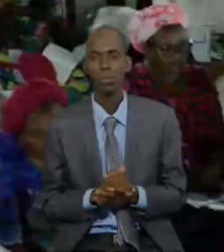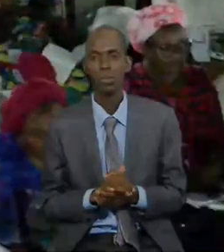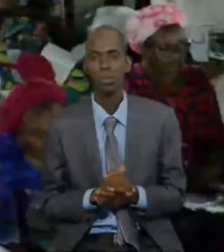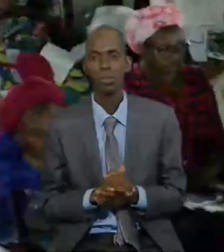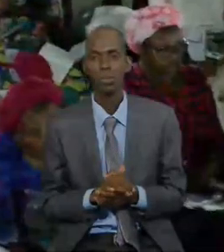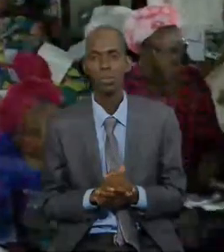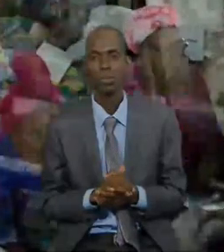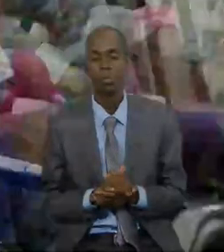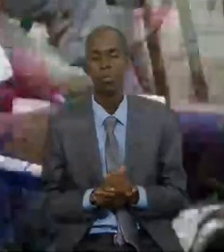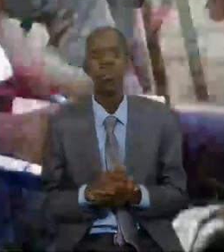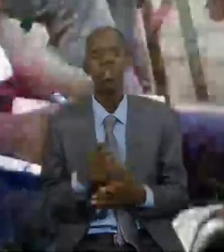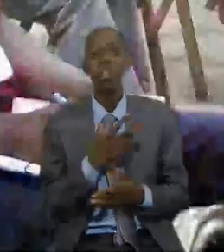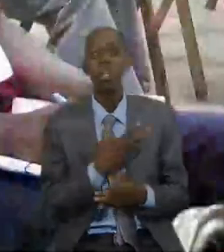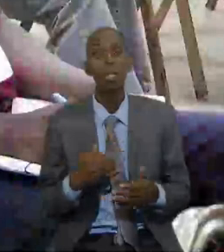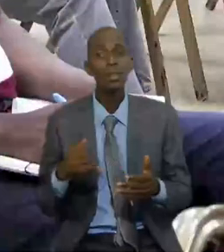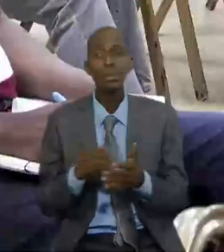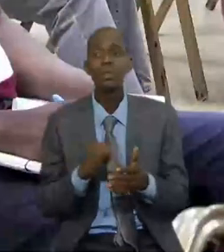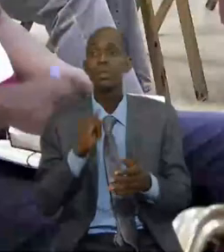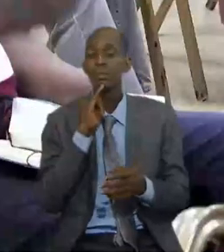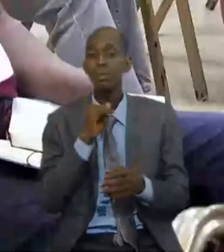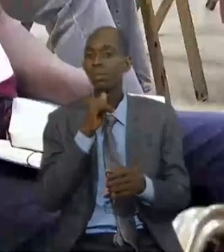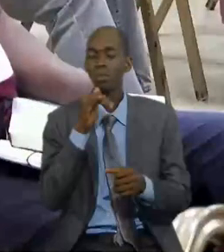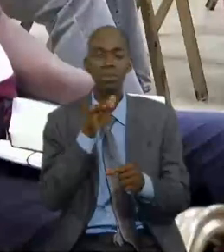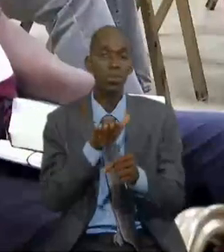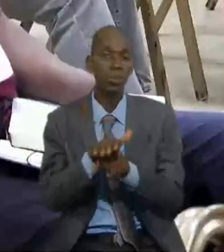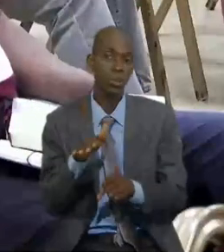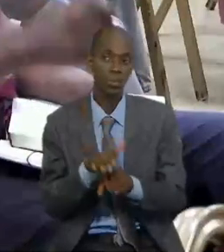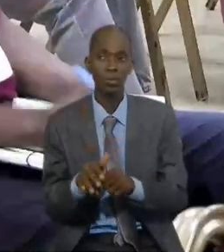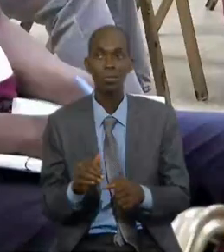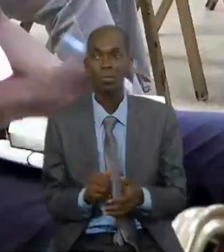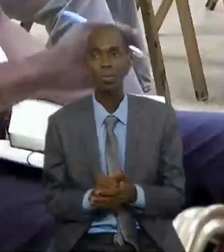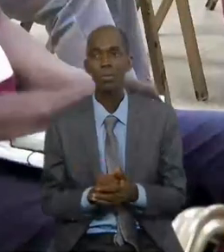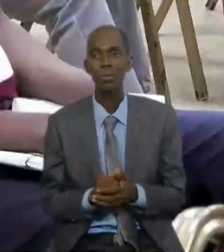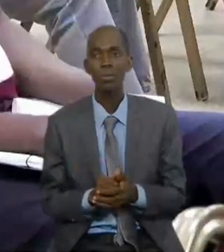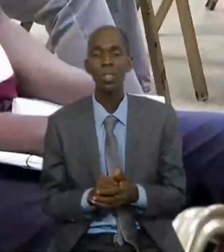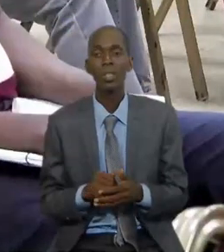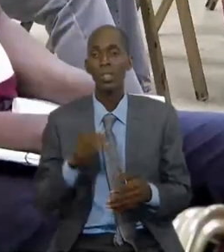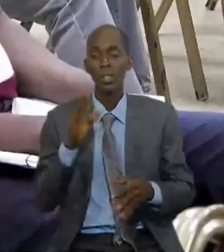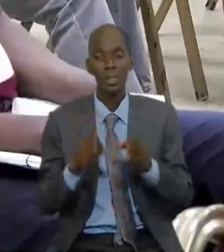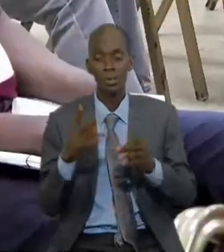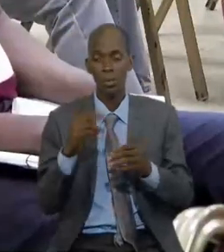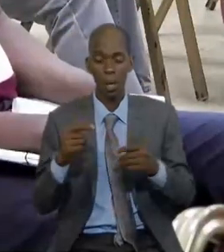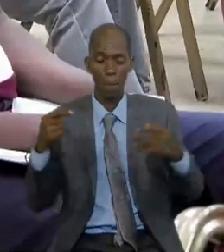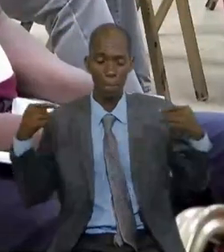l'église pour les gens administratifs de l'église mais ça ne sauf à ça de ça ne suffit pas